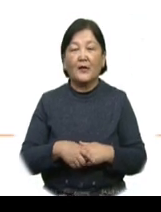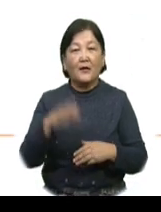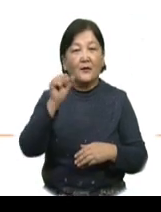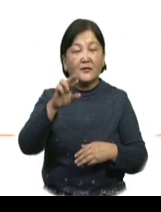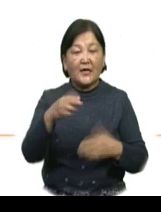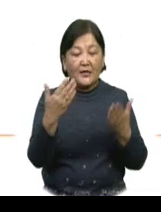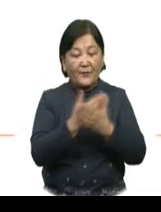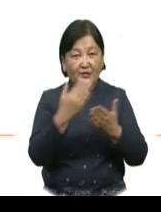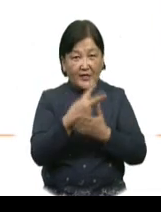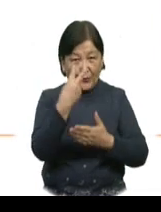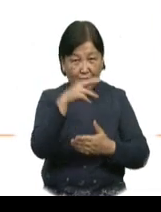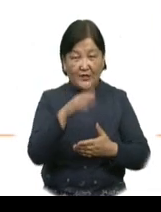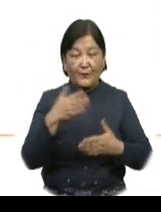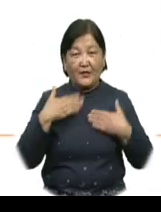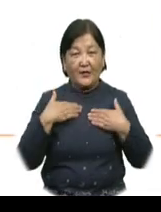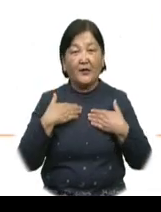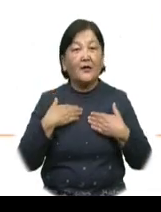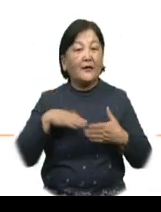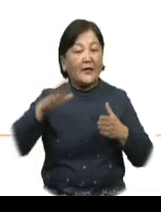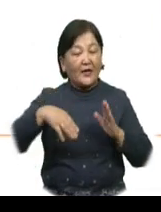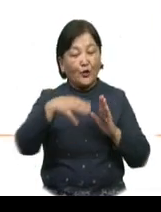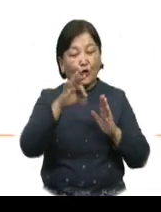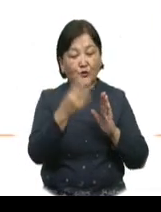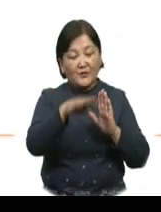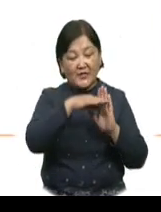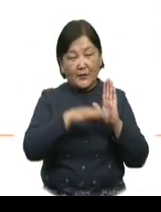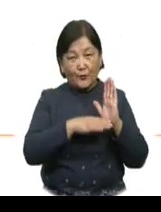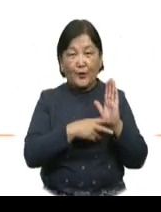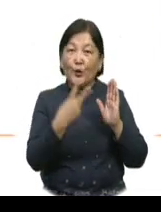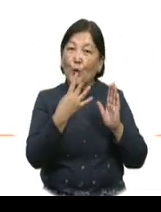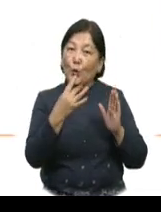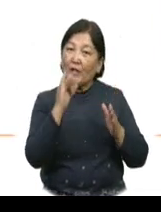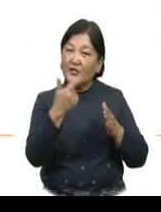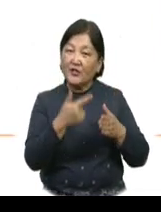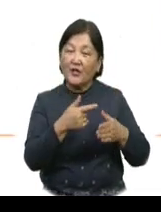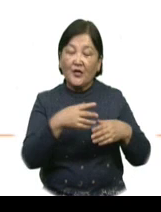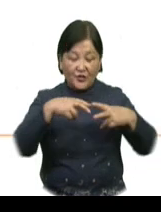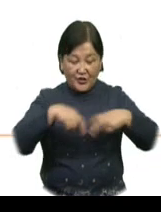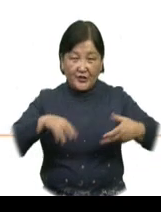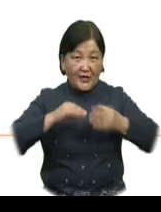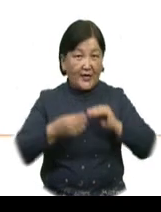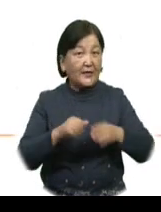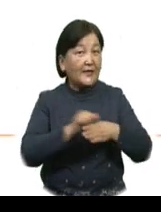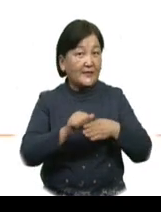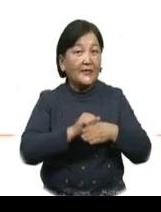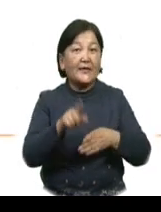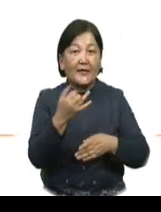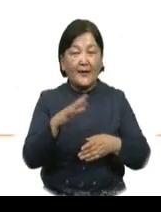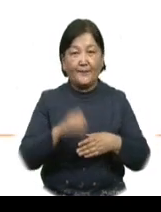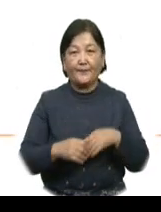За саяныхаа бичиг дээр үнслээд бид нар дараах төсвийн зарцуулалтын үр ашигт шинжилгээ хийх дасгалыг ажиллая